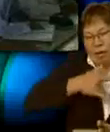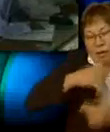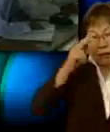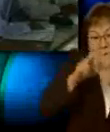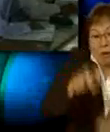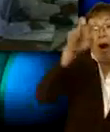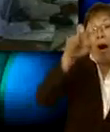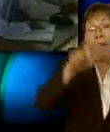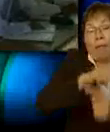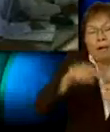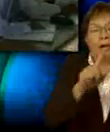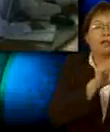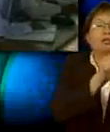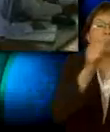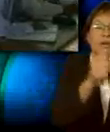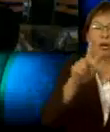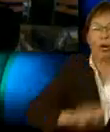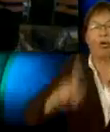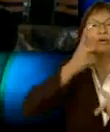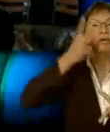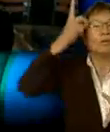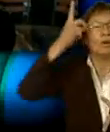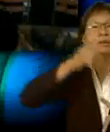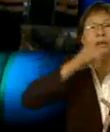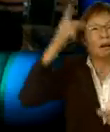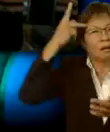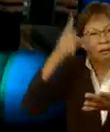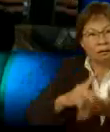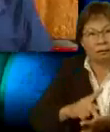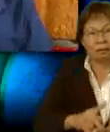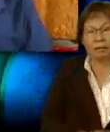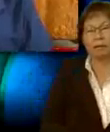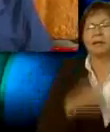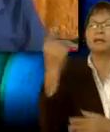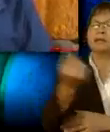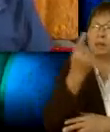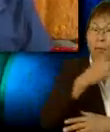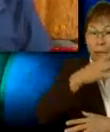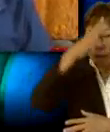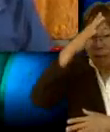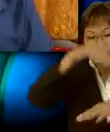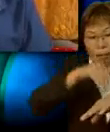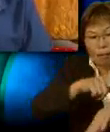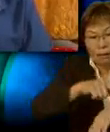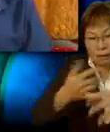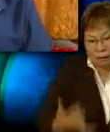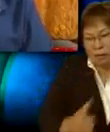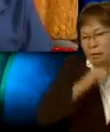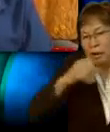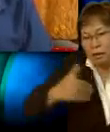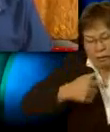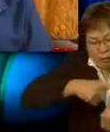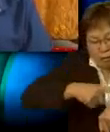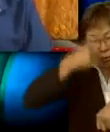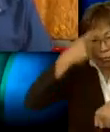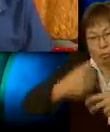berasa terkejut apabila berjumpa dengan orang-orang dewasa yang tidak mereka kenali. Seringkali ibu bapa pada masa kini tidak